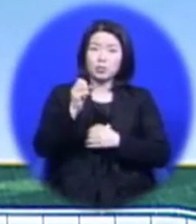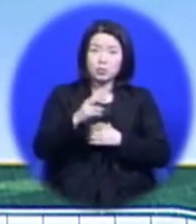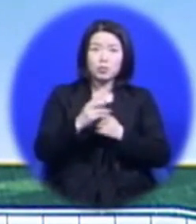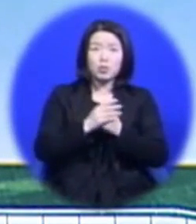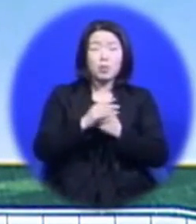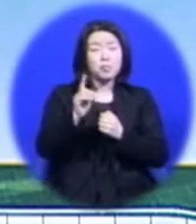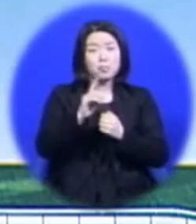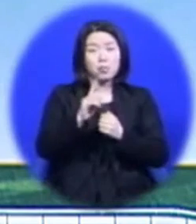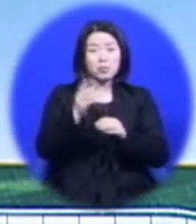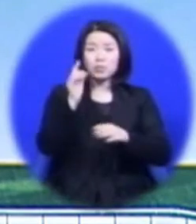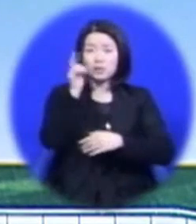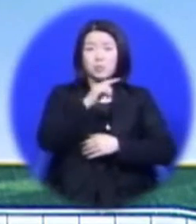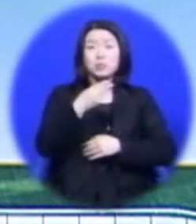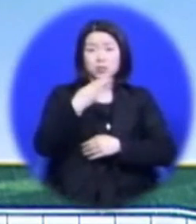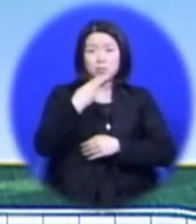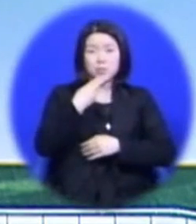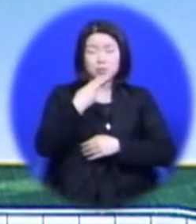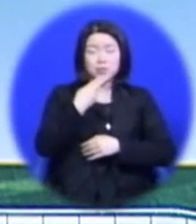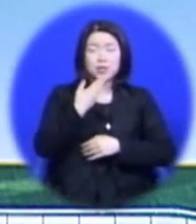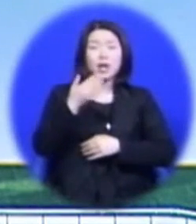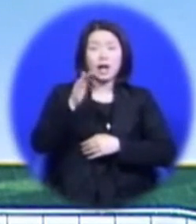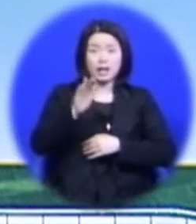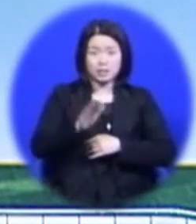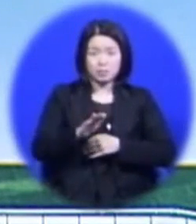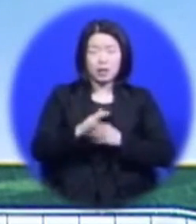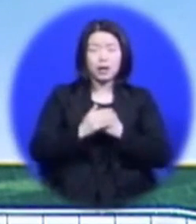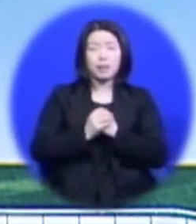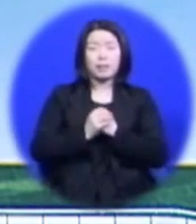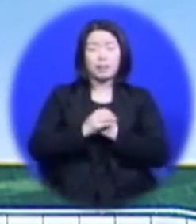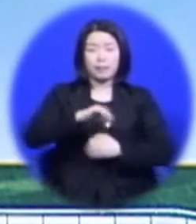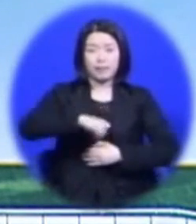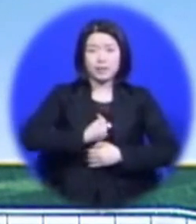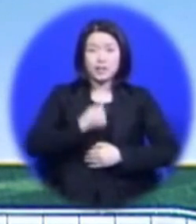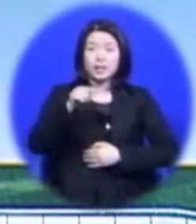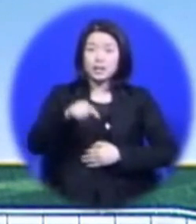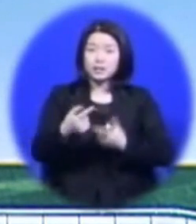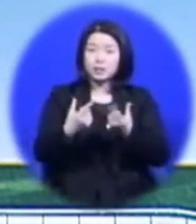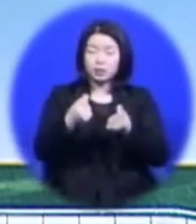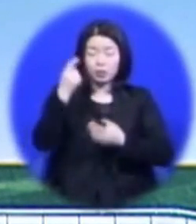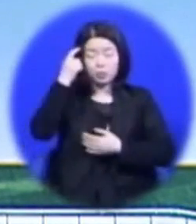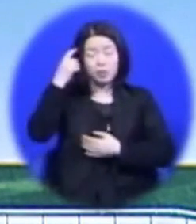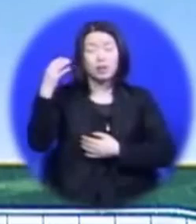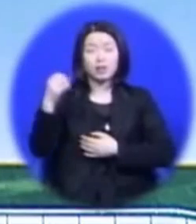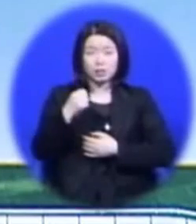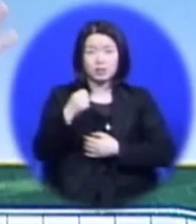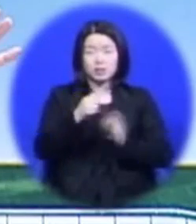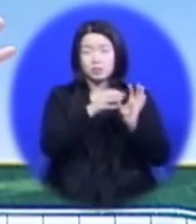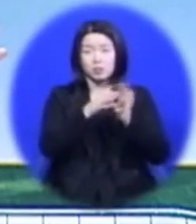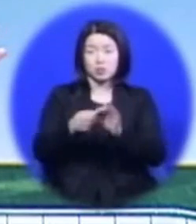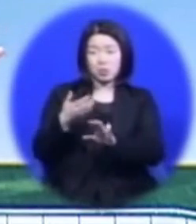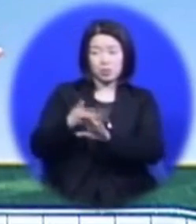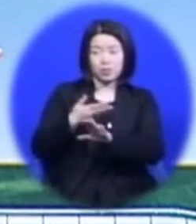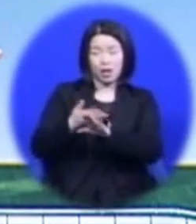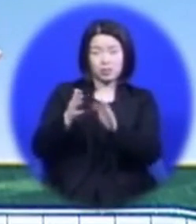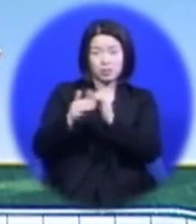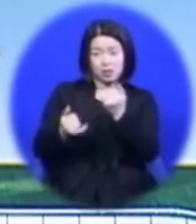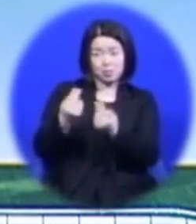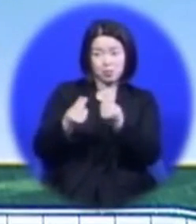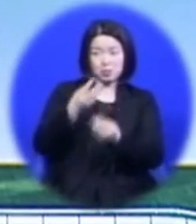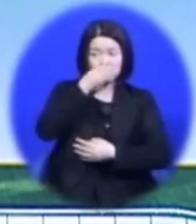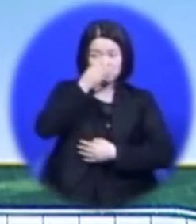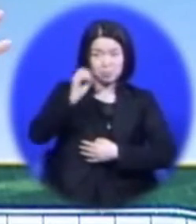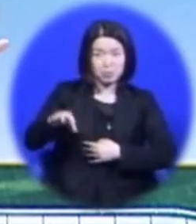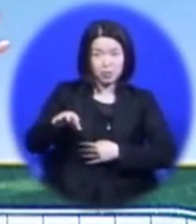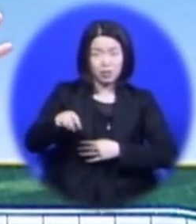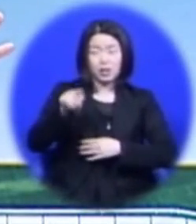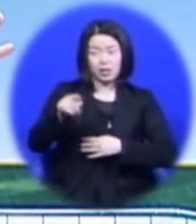그 뭐 나쁘겠어요. 그러나 자기가 그렇다고 생각하면서 다른 사람을 무시하고 다른